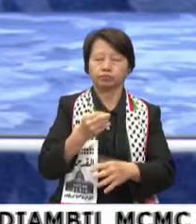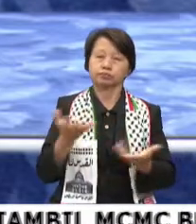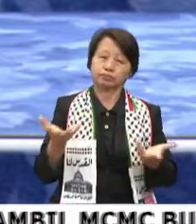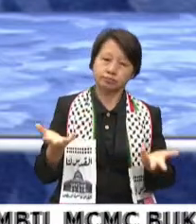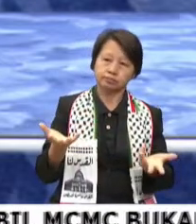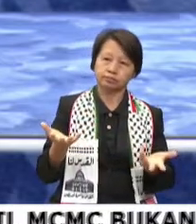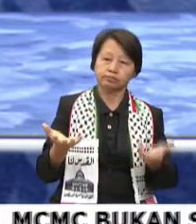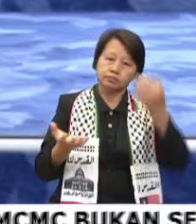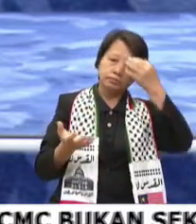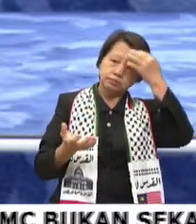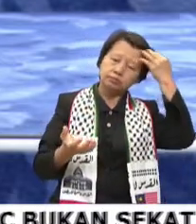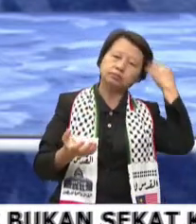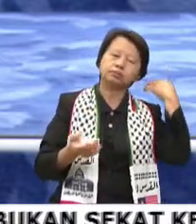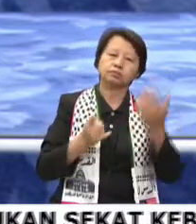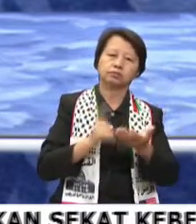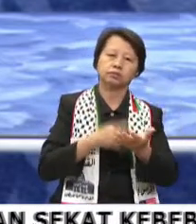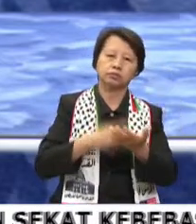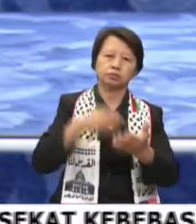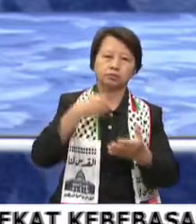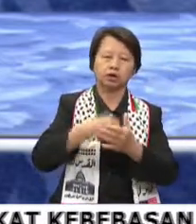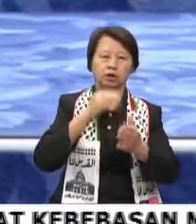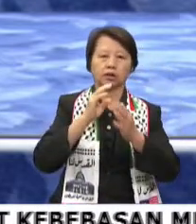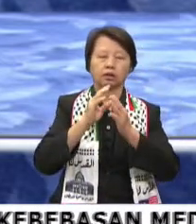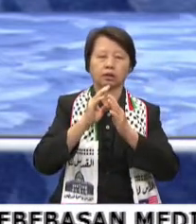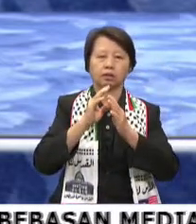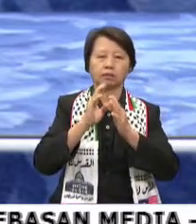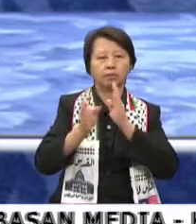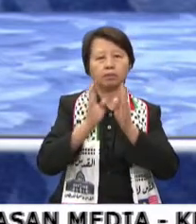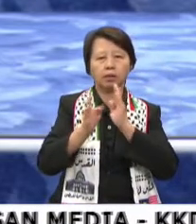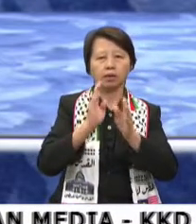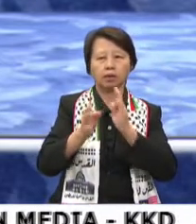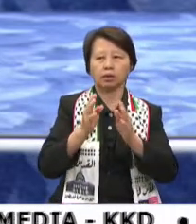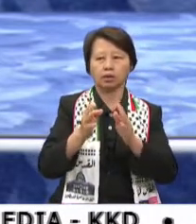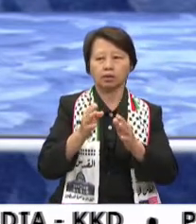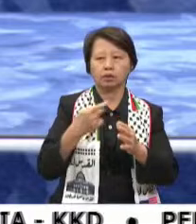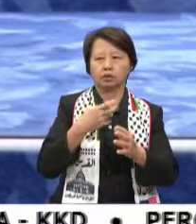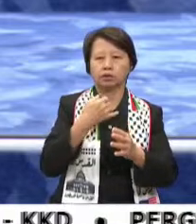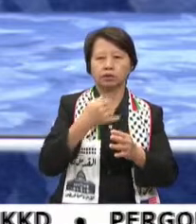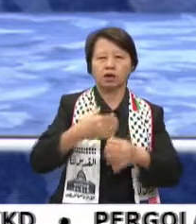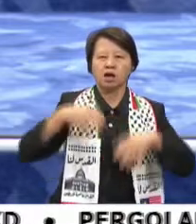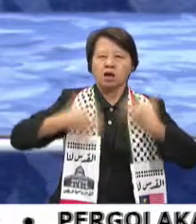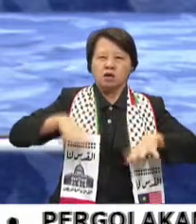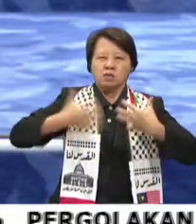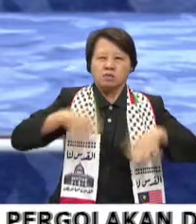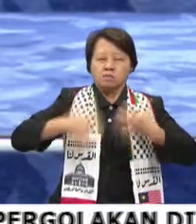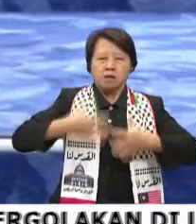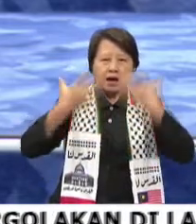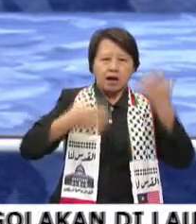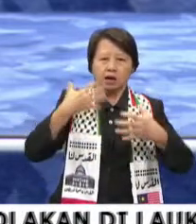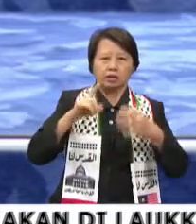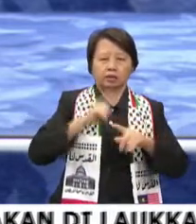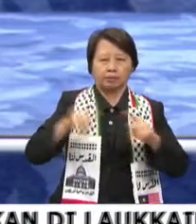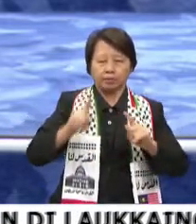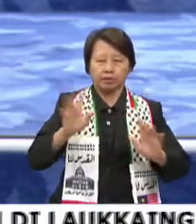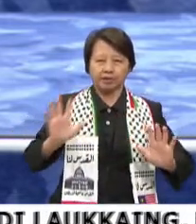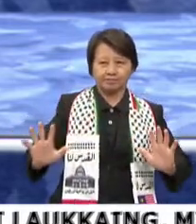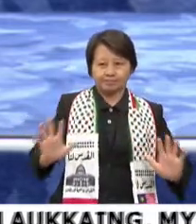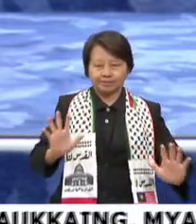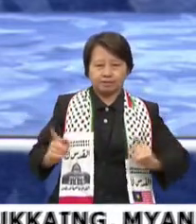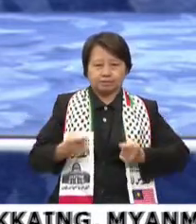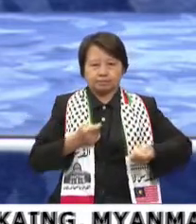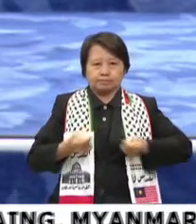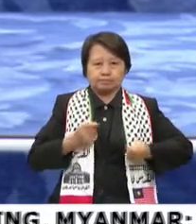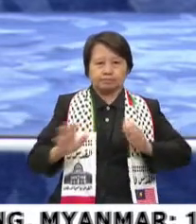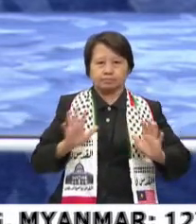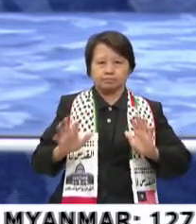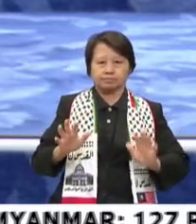walaupun kadang-kadang dalam perbahasan ini kita mungkin suhunya agak panas tapi kita mesti jaga pertimbangan supaya